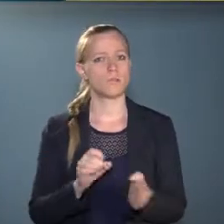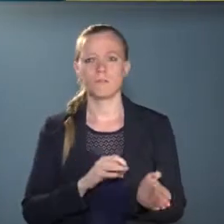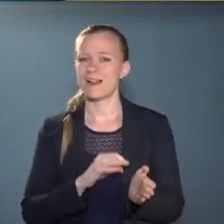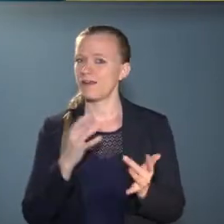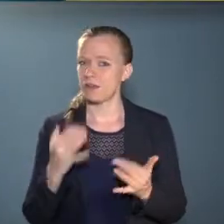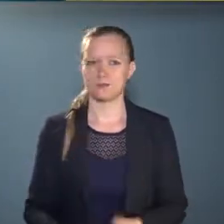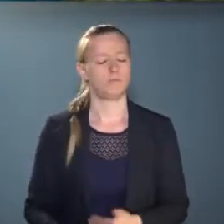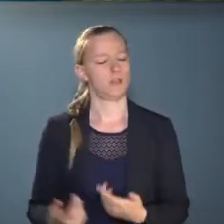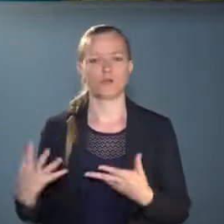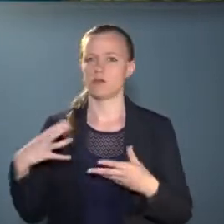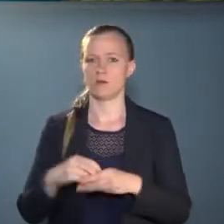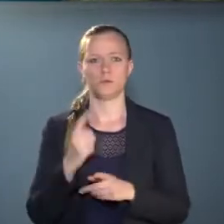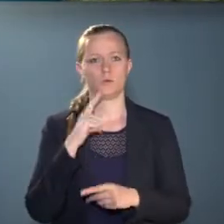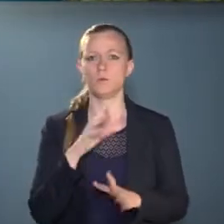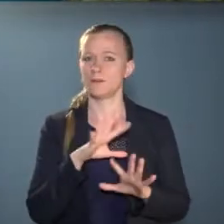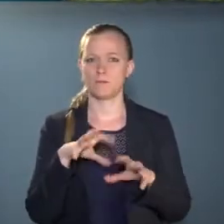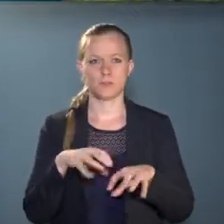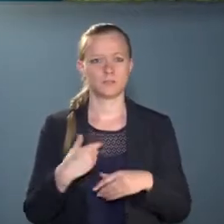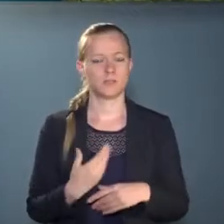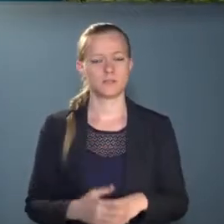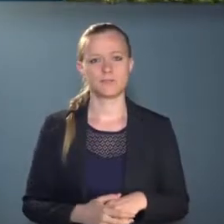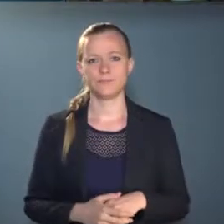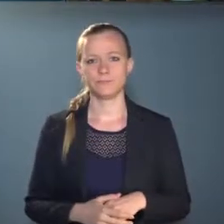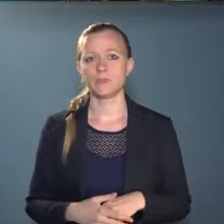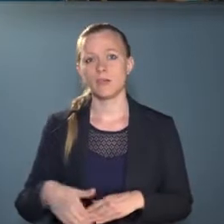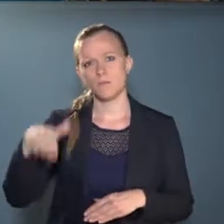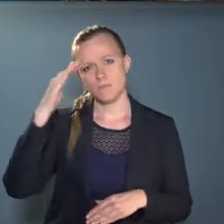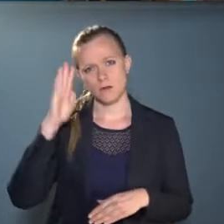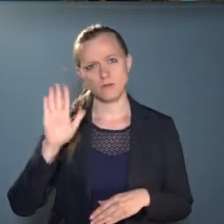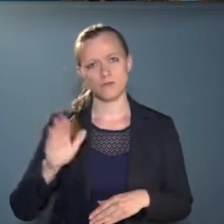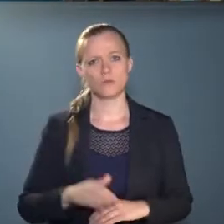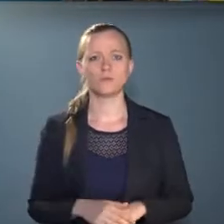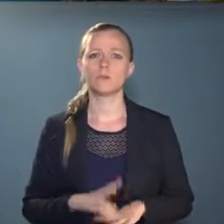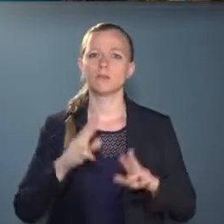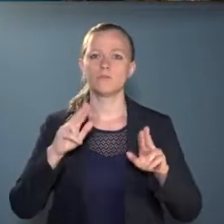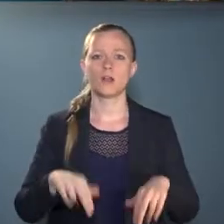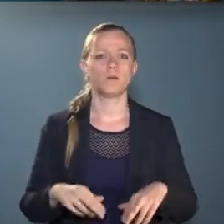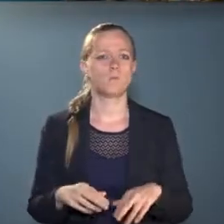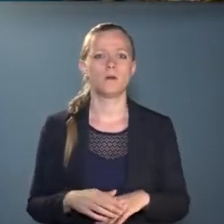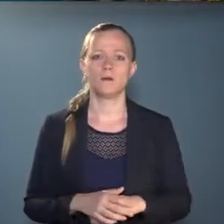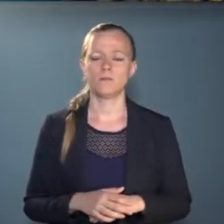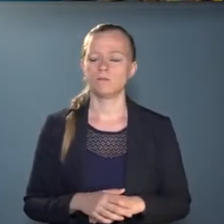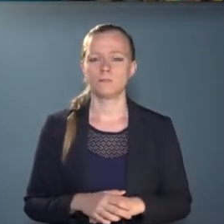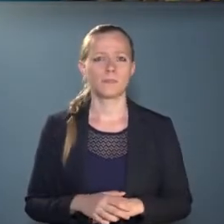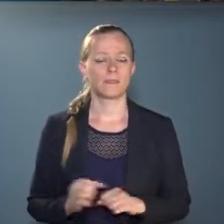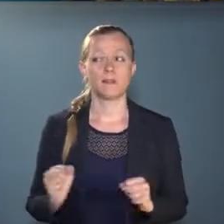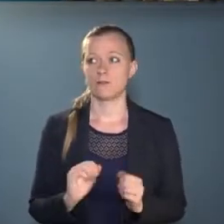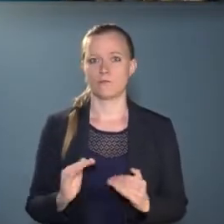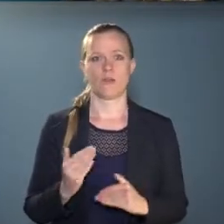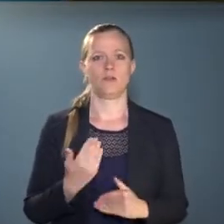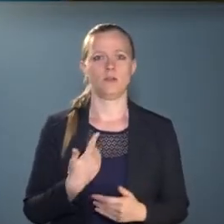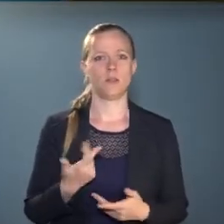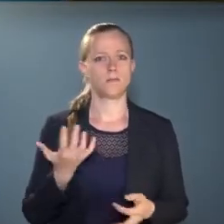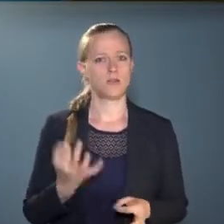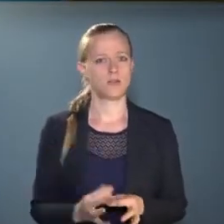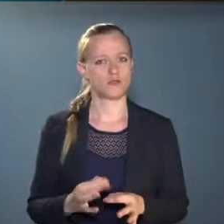Ennek érdekében mindent megteszünk. A parancsnoknak, amikor valóban a lehető legváratlanabb